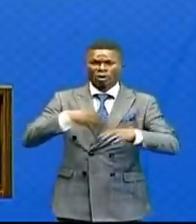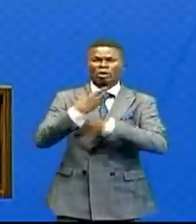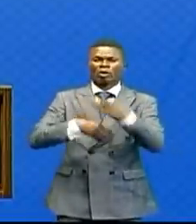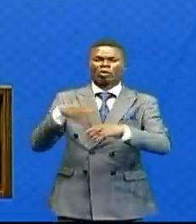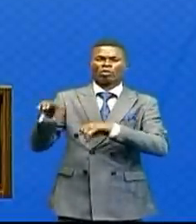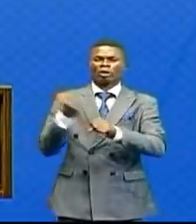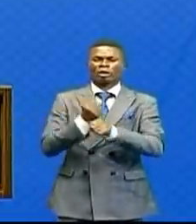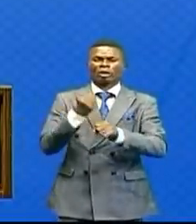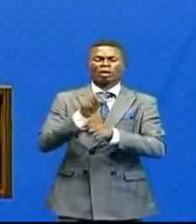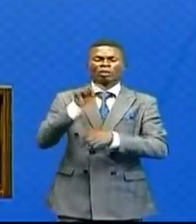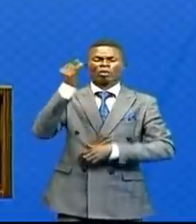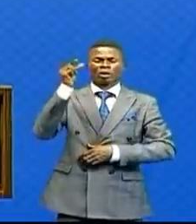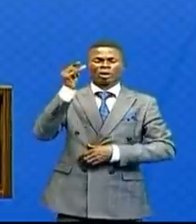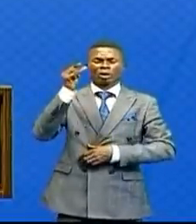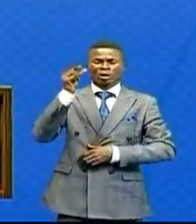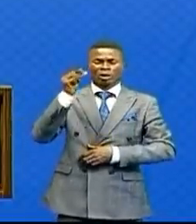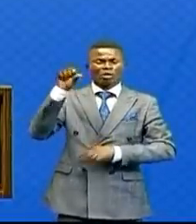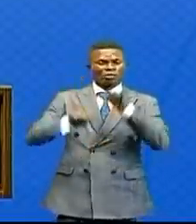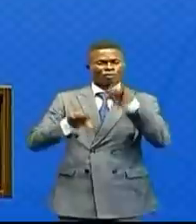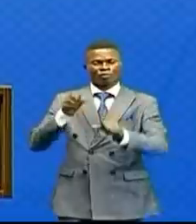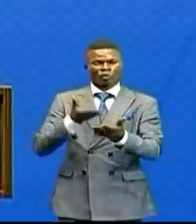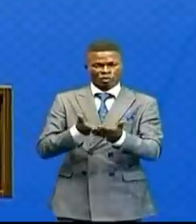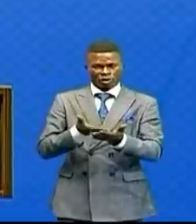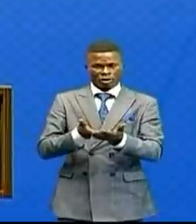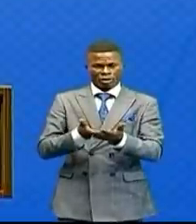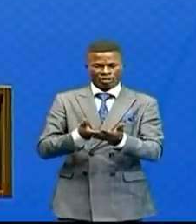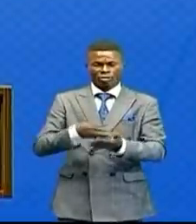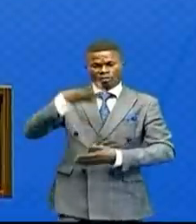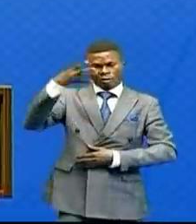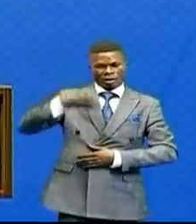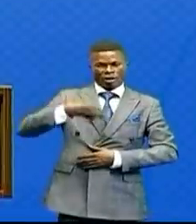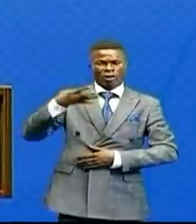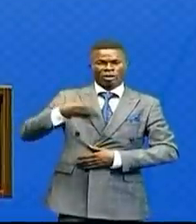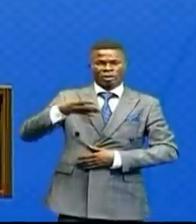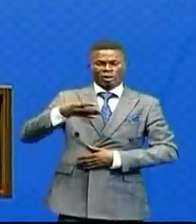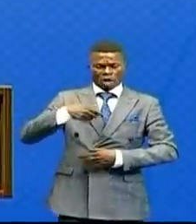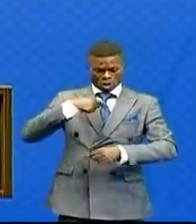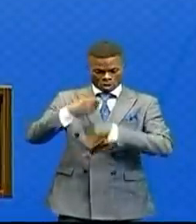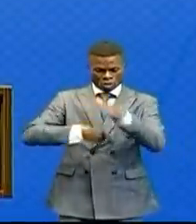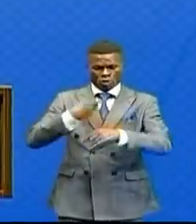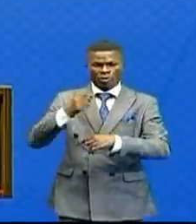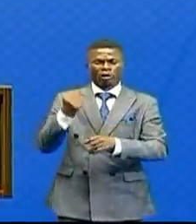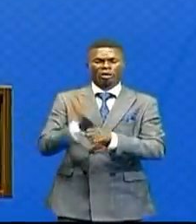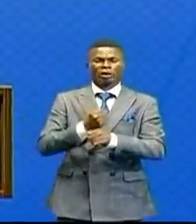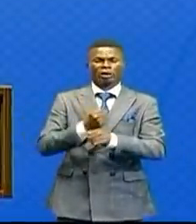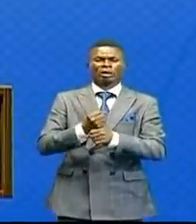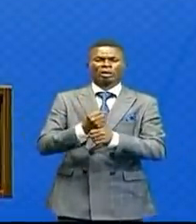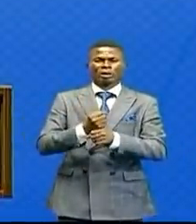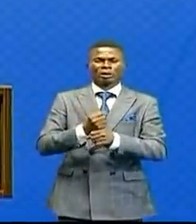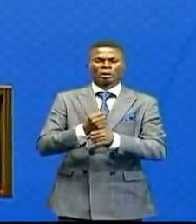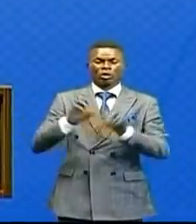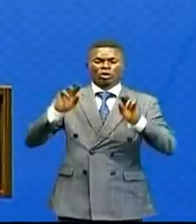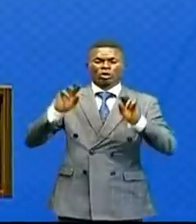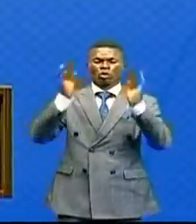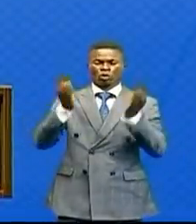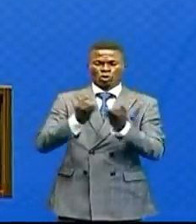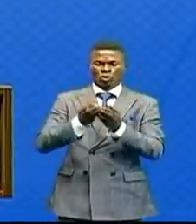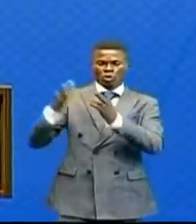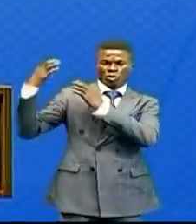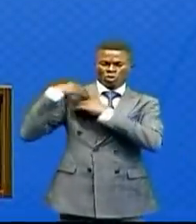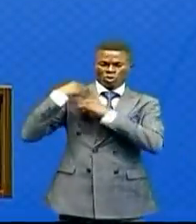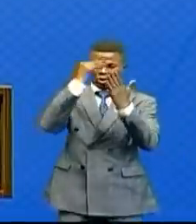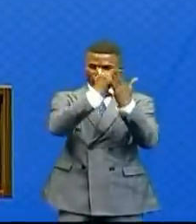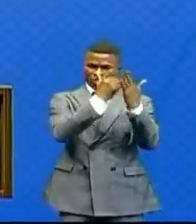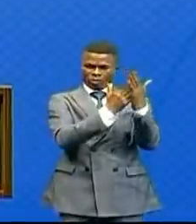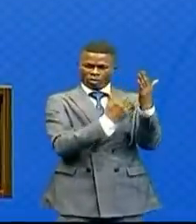les activités minières illicites. 4. De démarrer les travaux de la commission chargée